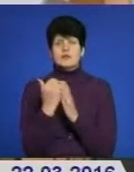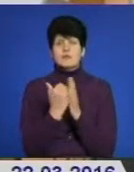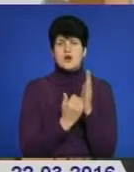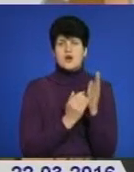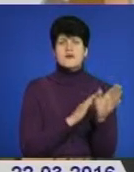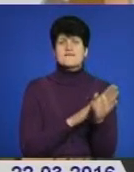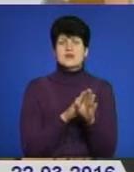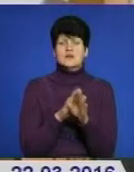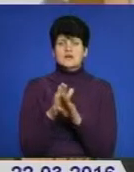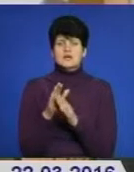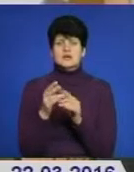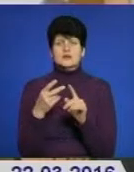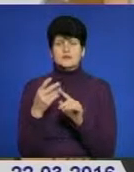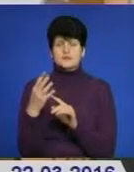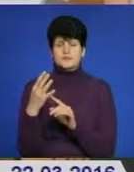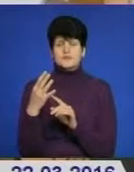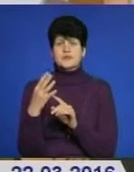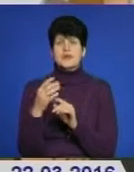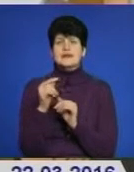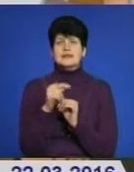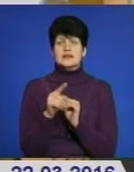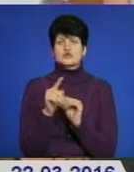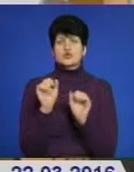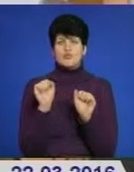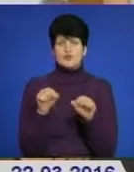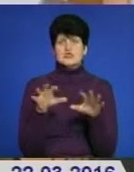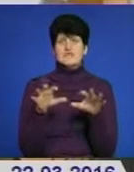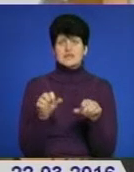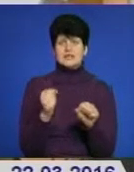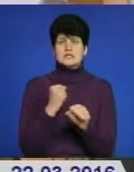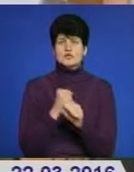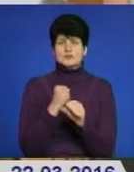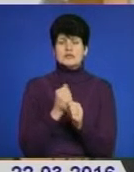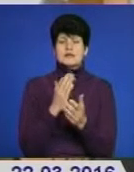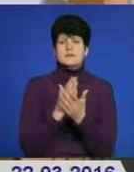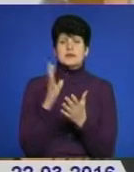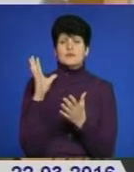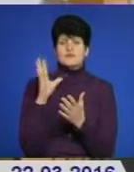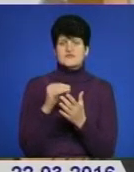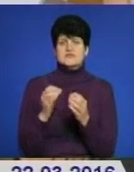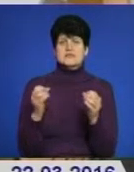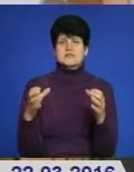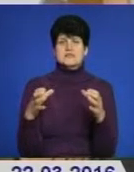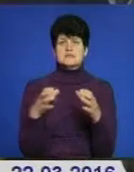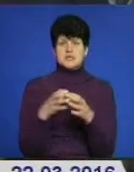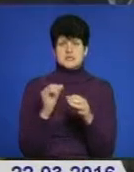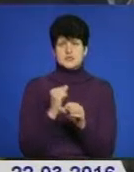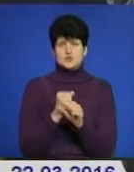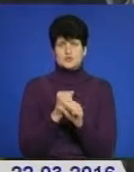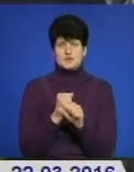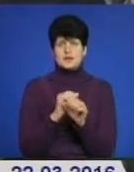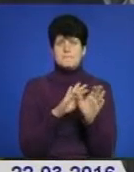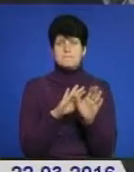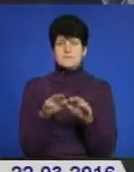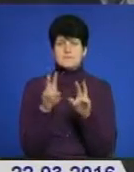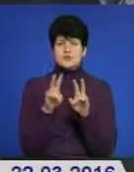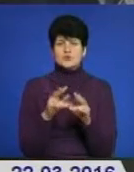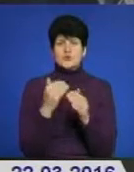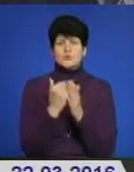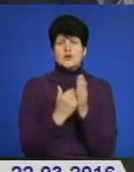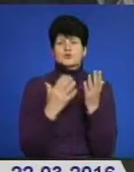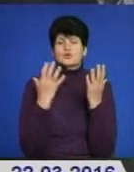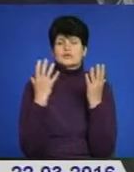виконання. Друге. А от те, що може влада зробити, маємо всі зібратися і це зробити. Після розгляду порядку